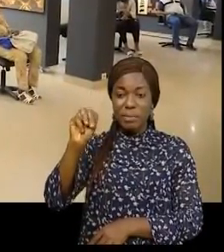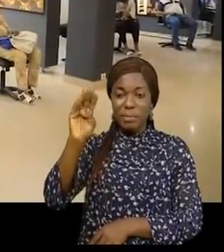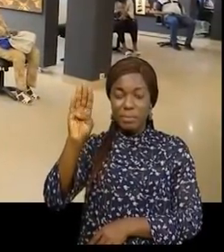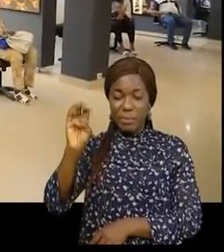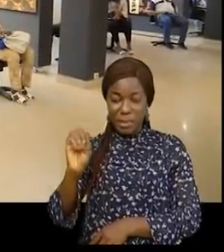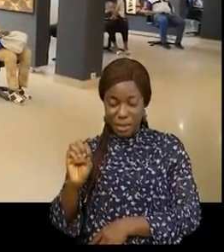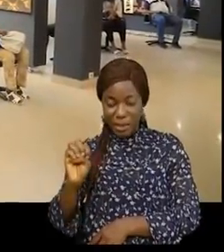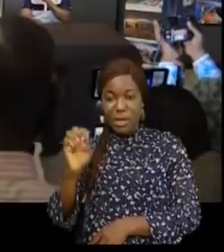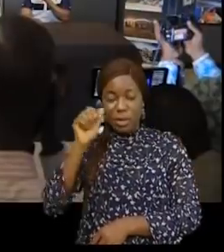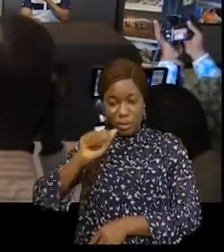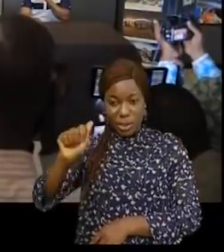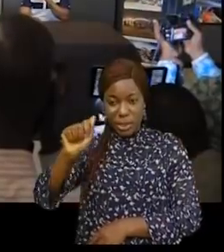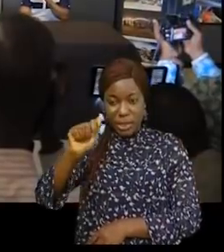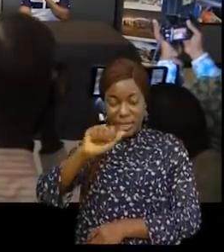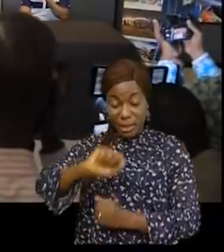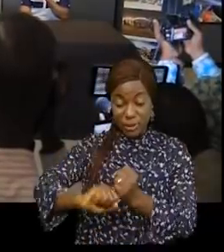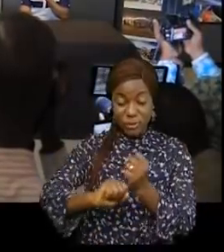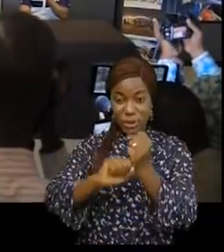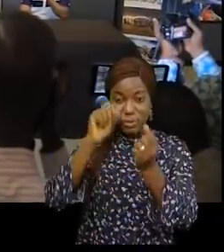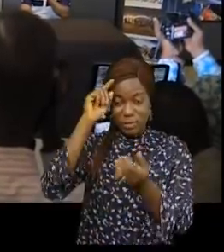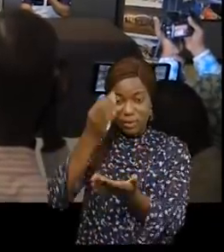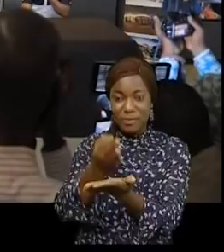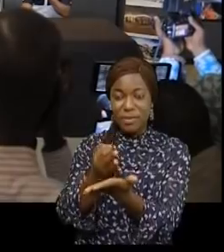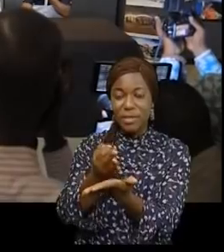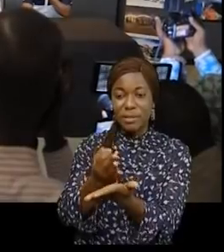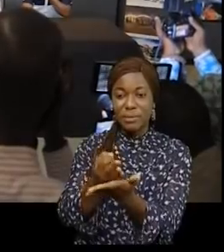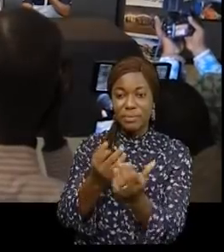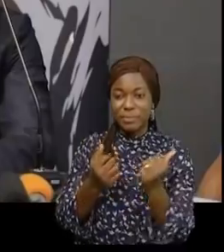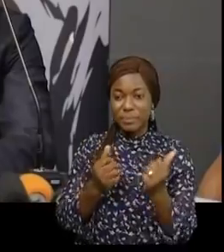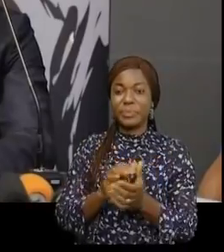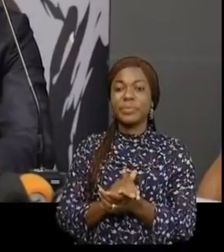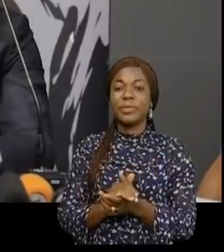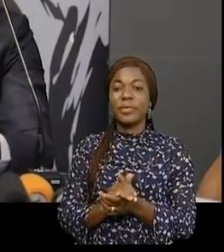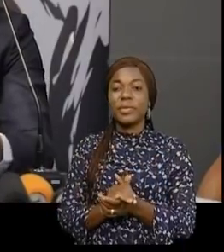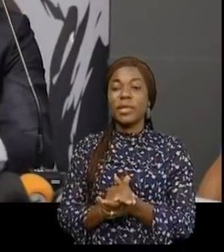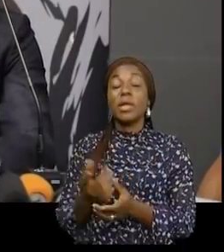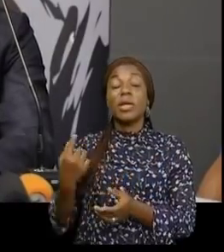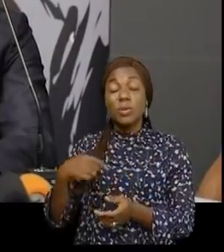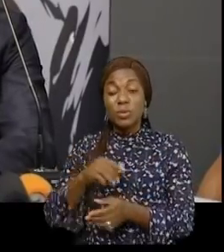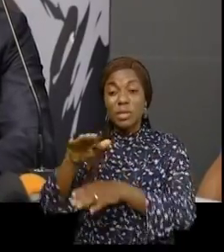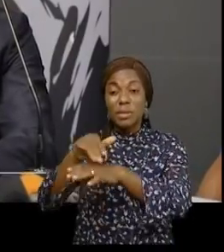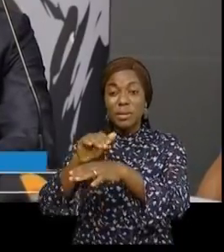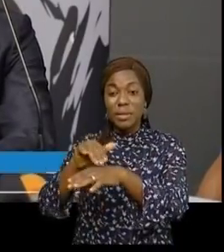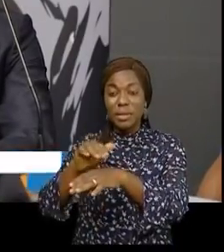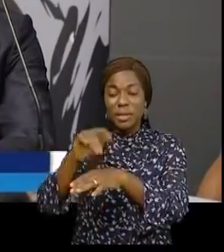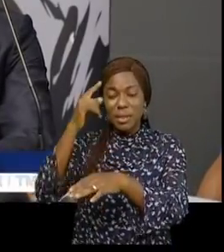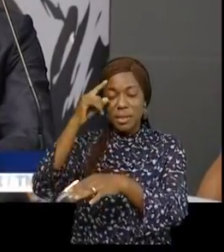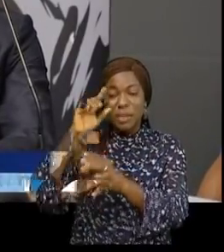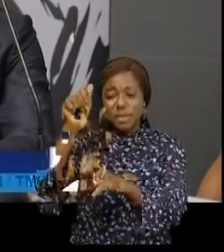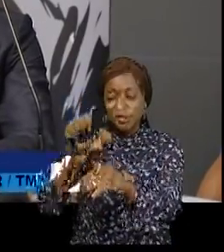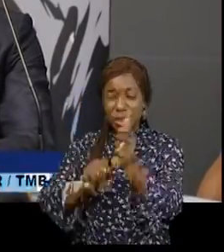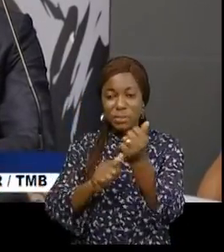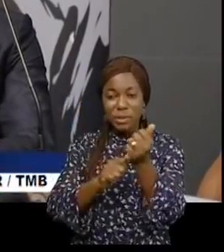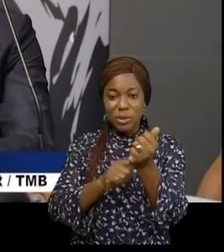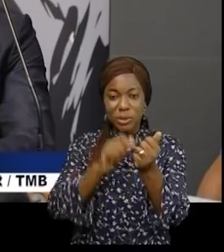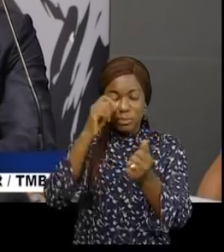et logistique à la production de ce film. Moi, un appel à la contribution pour tout un chacun. Pour appuyer les centres qui accueillent ces enfants.